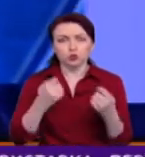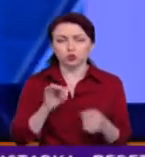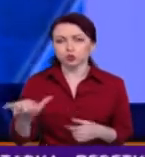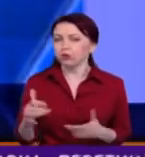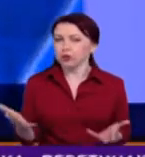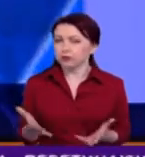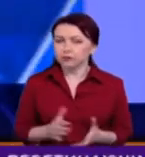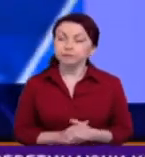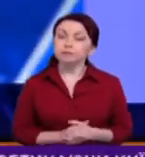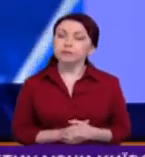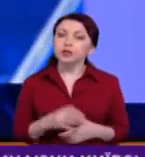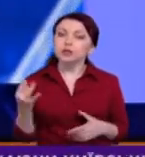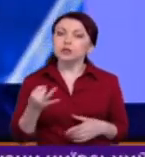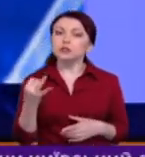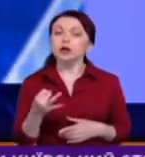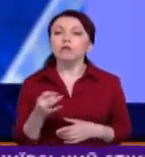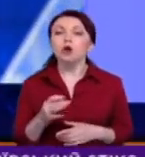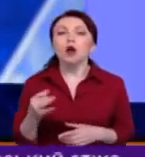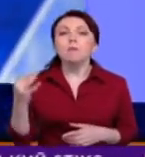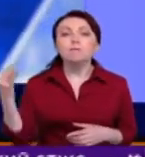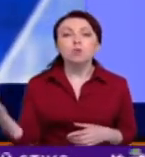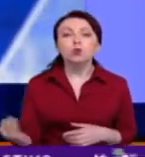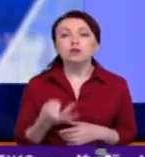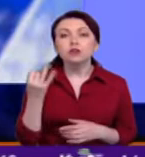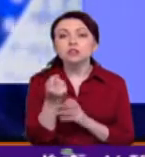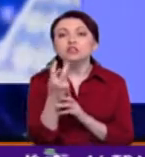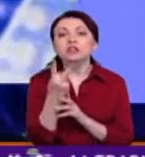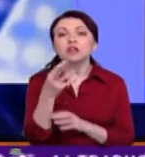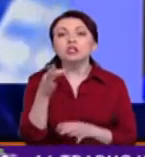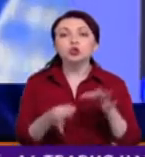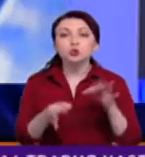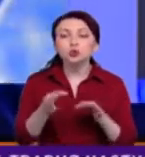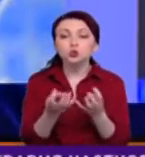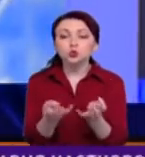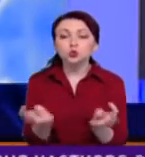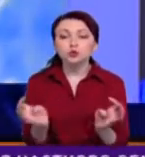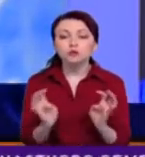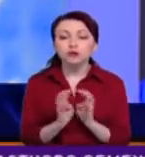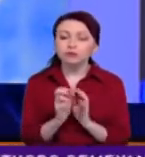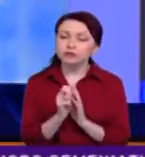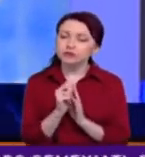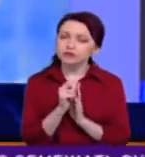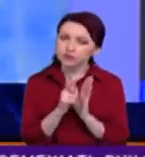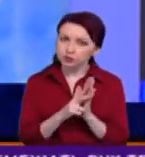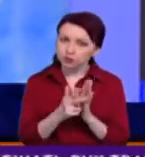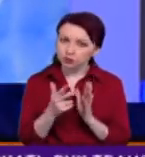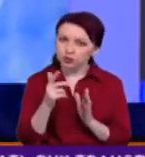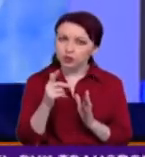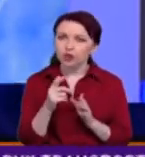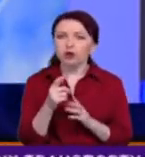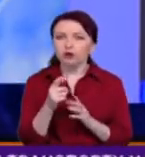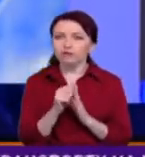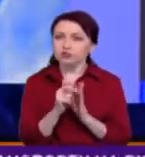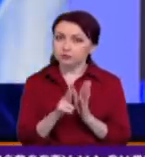теж цікаво мотивацію 12 суддів. Так, да, 12 з 18. 12. Ну, закон вимагає дві третини.